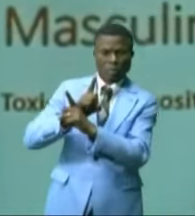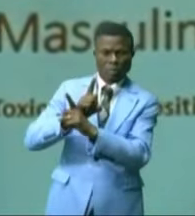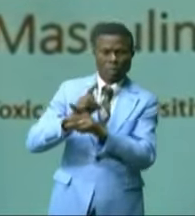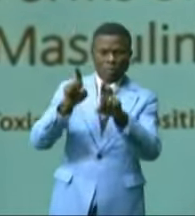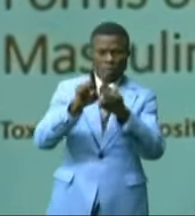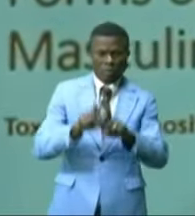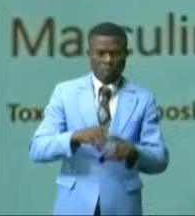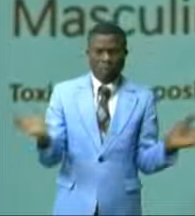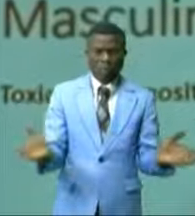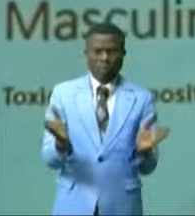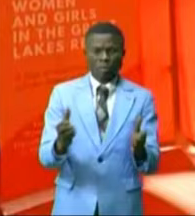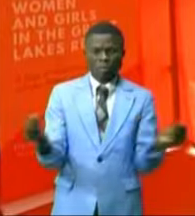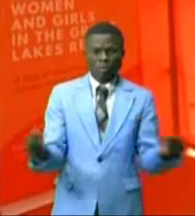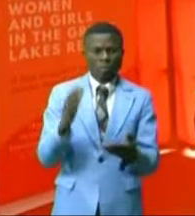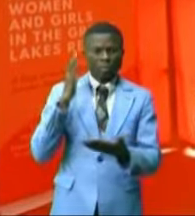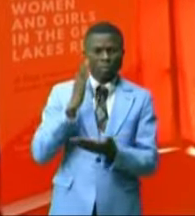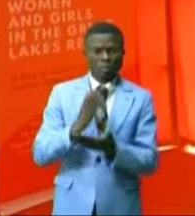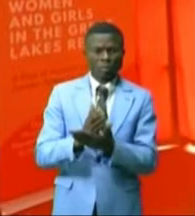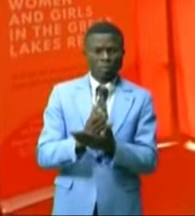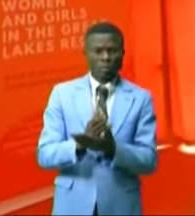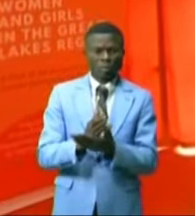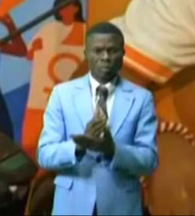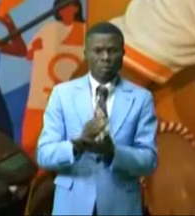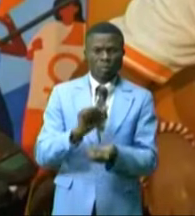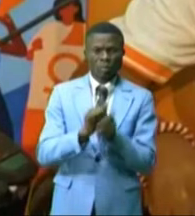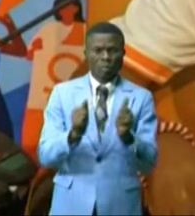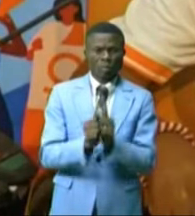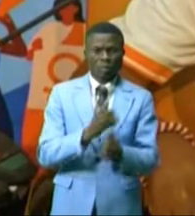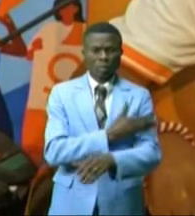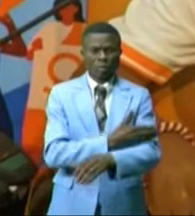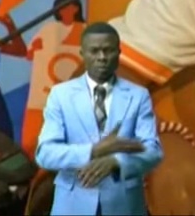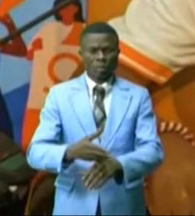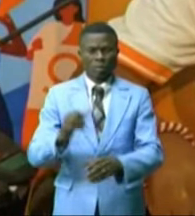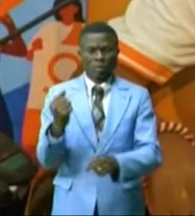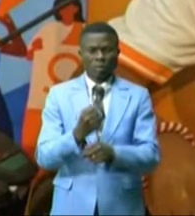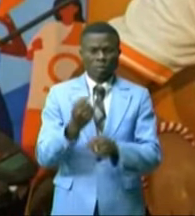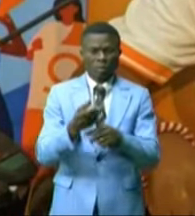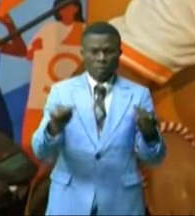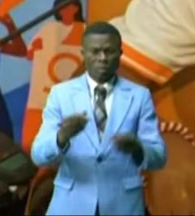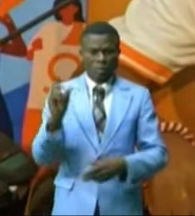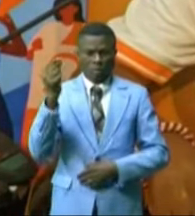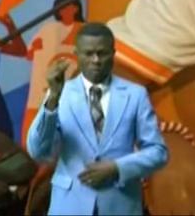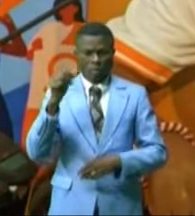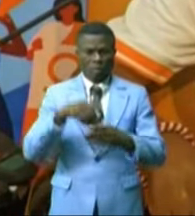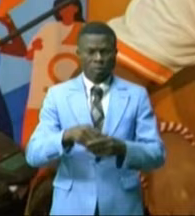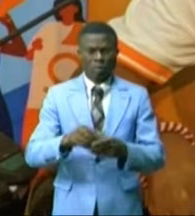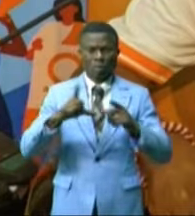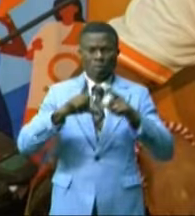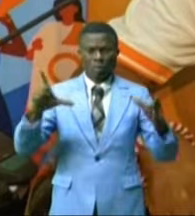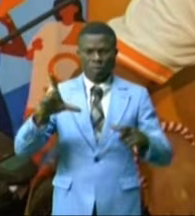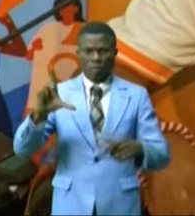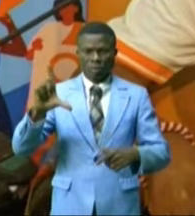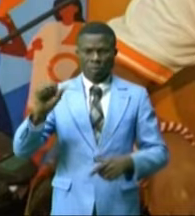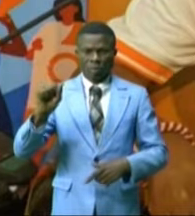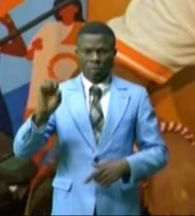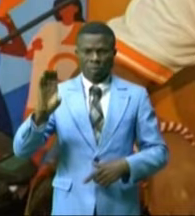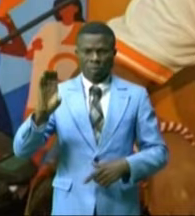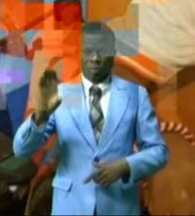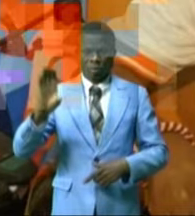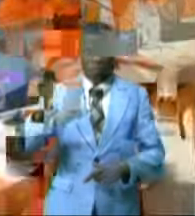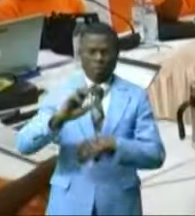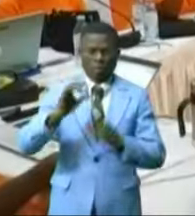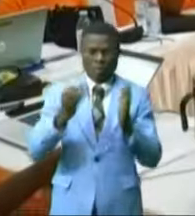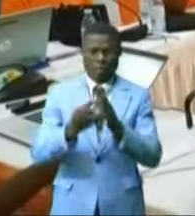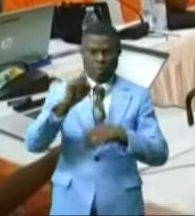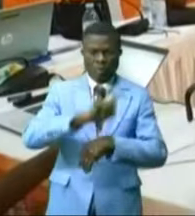et réactifs afin de lutter contre les VSBG dans les secteurs miniers dans la région des Grands Lacs au cours des 16 jours